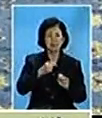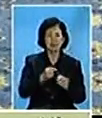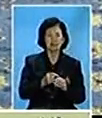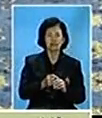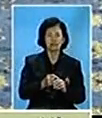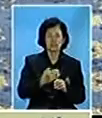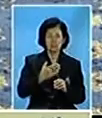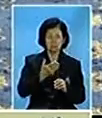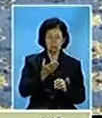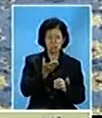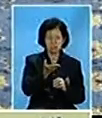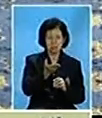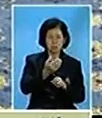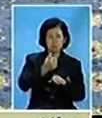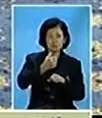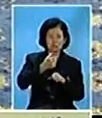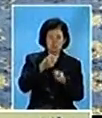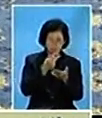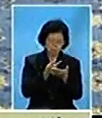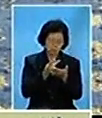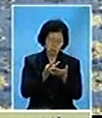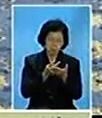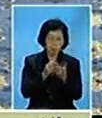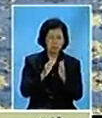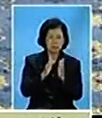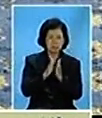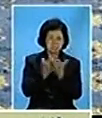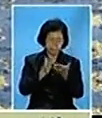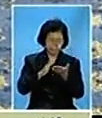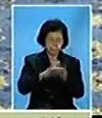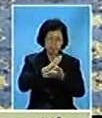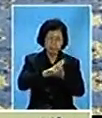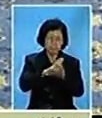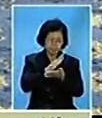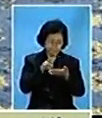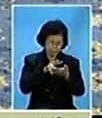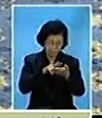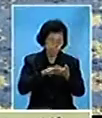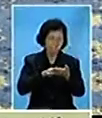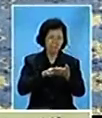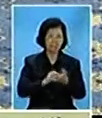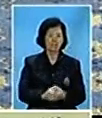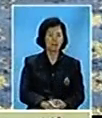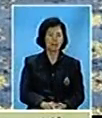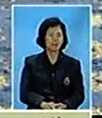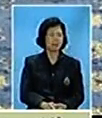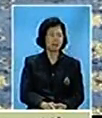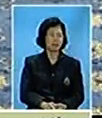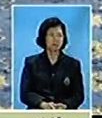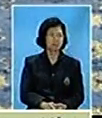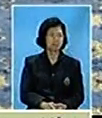ผมจะขออนุญาตท่านประธานดูเอกสารนิดเดียวเพื่อจะได้อ่านนะครับท่านประธานครับ ท่านกฤษฮะท่านกำลัง